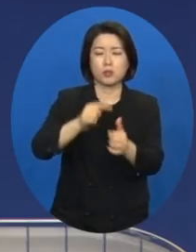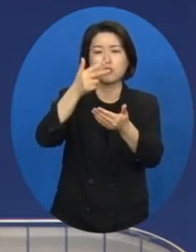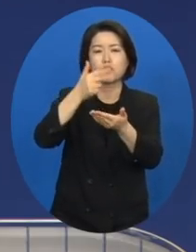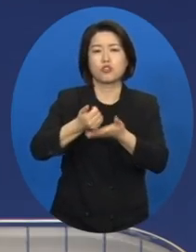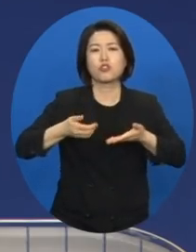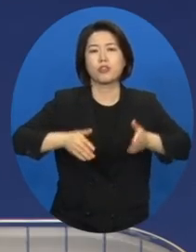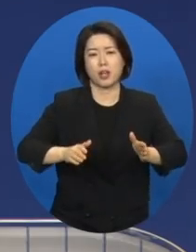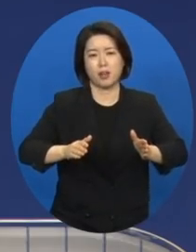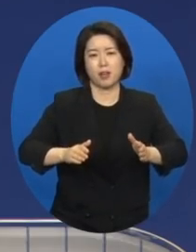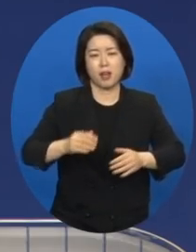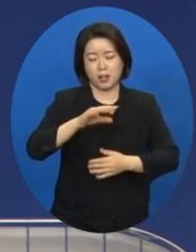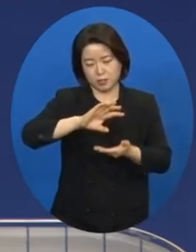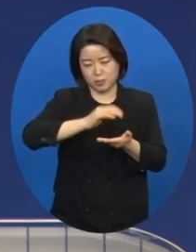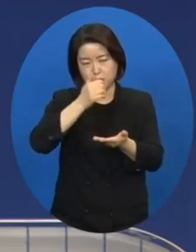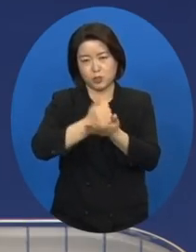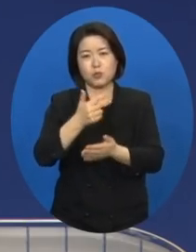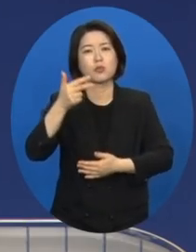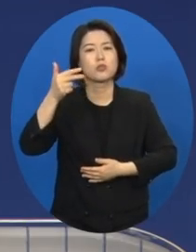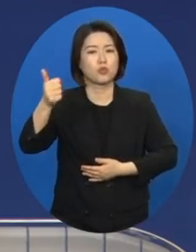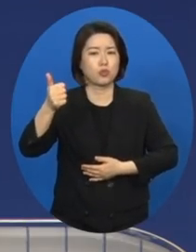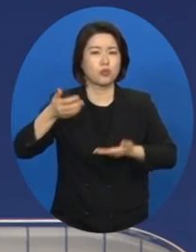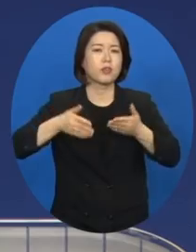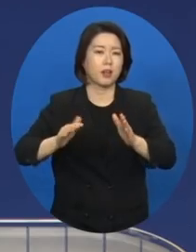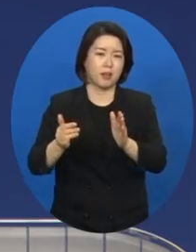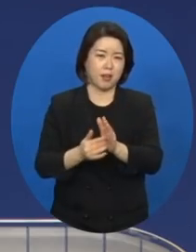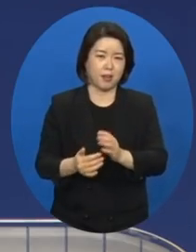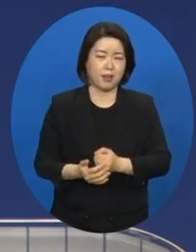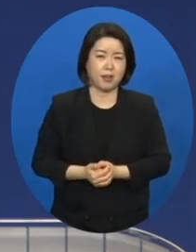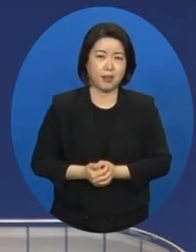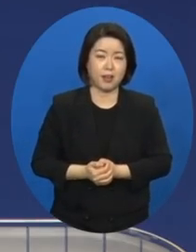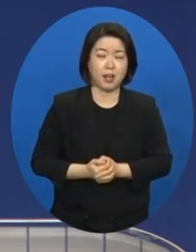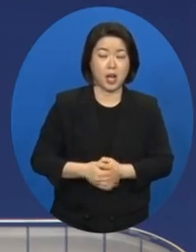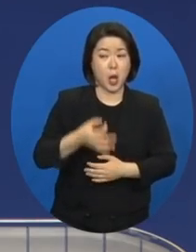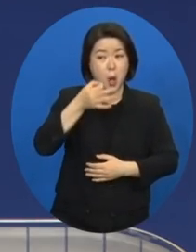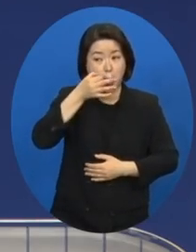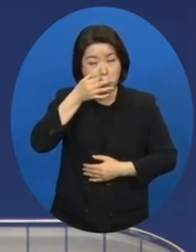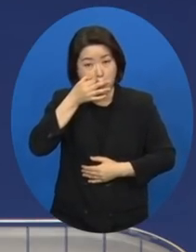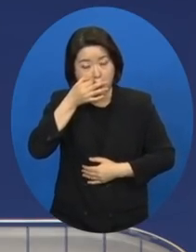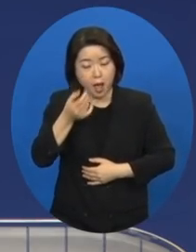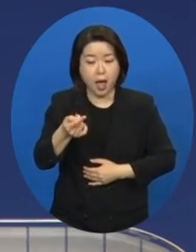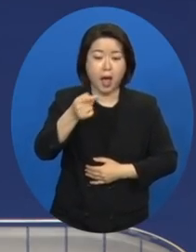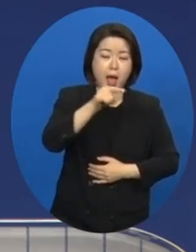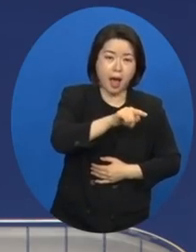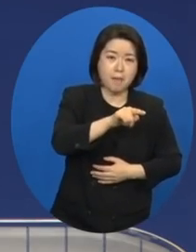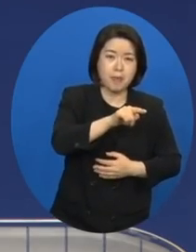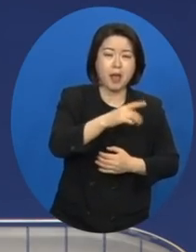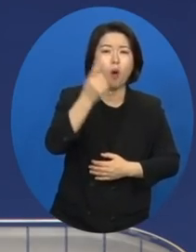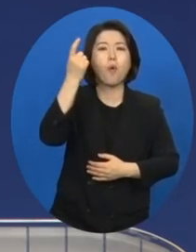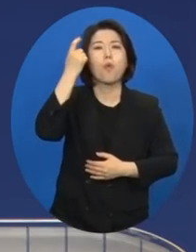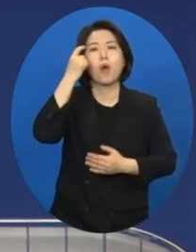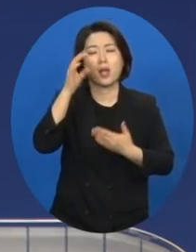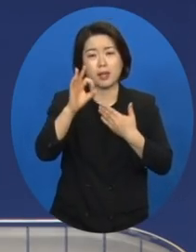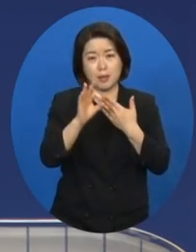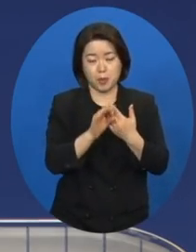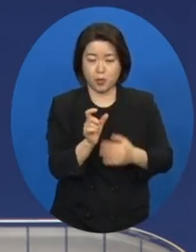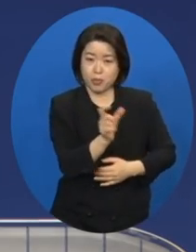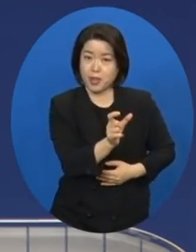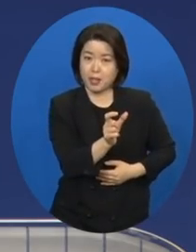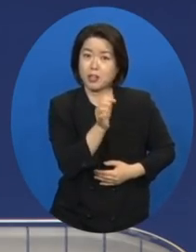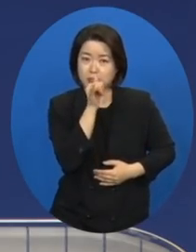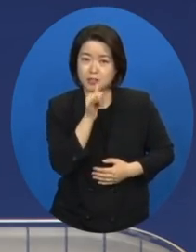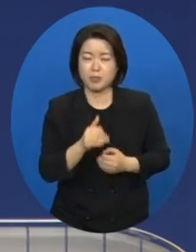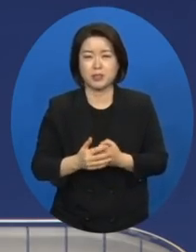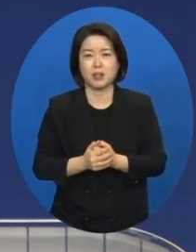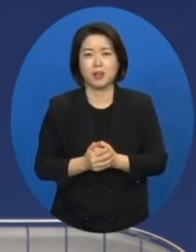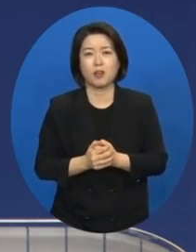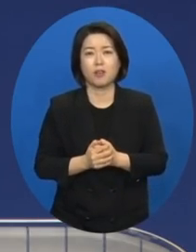곧 그리스도 주시니라. 성경 언어에 보면 이 보라 앞에 가르라고 하는 왜냐하면이 있습니다. 그러니까